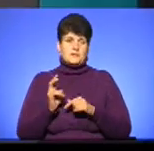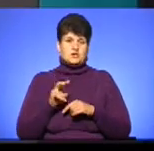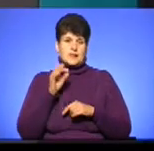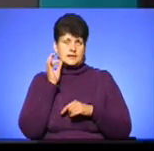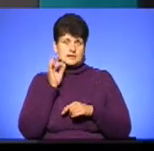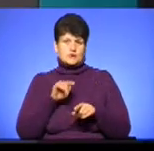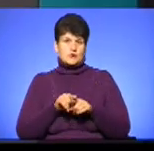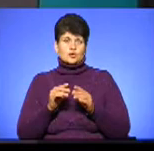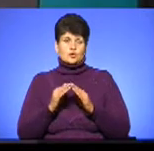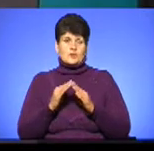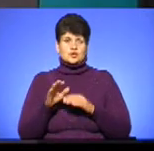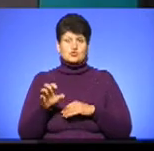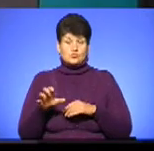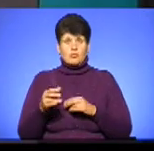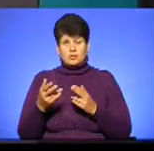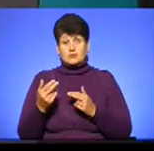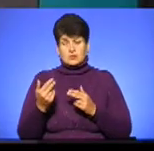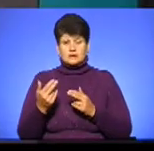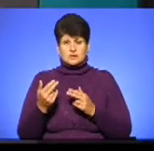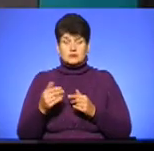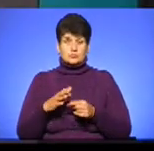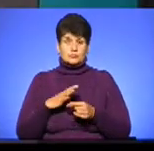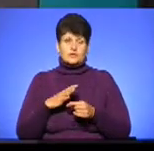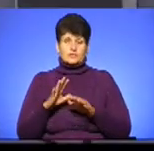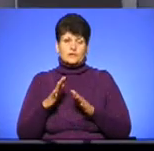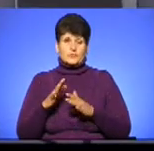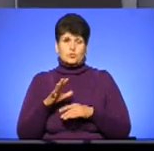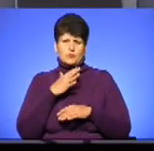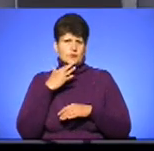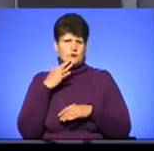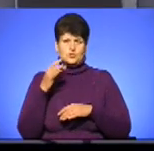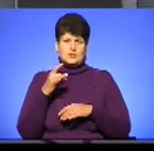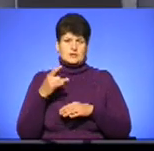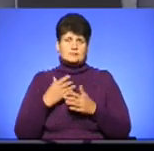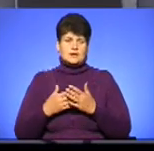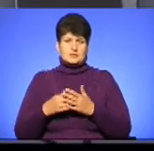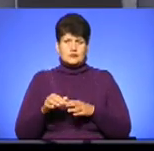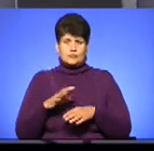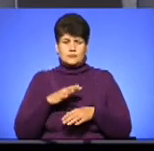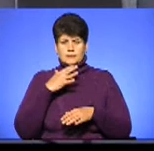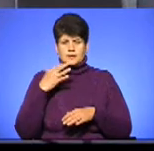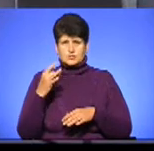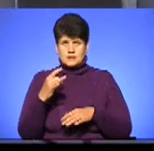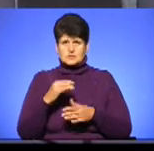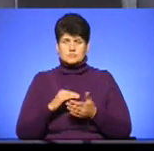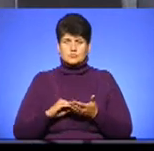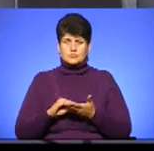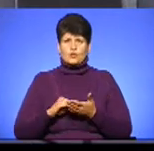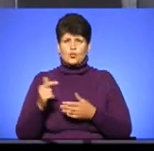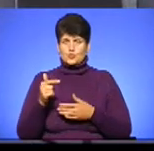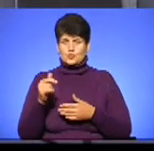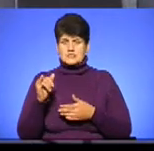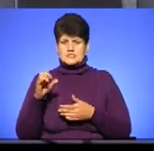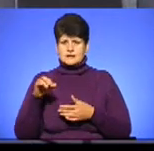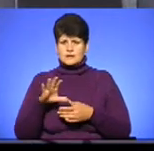домашня собака. Так, на жаль, так, от власне саме так і було. У нас були приклади такі ж, неодноразово можна було наводити, я так само не раз говорив за це. От, в Гусятині такий був